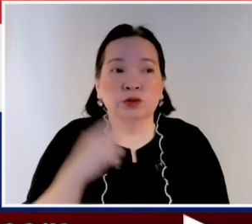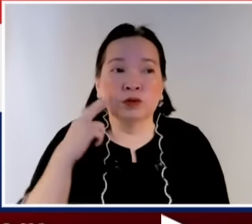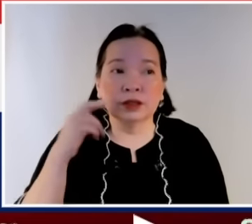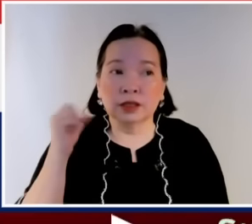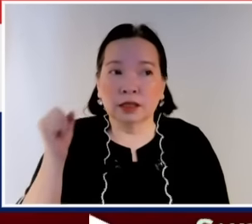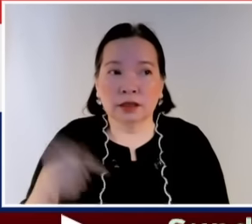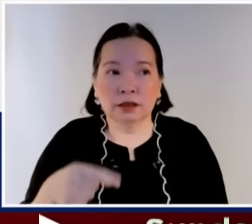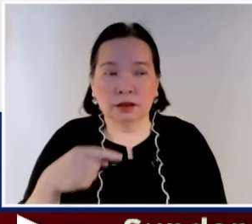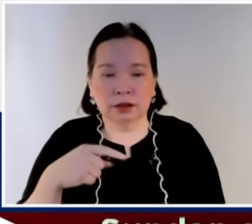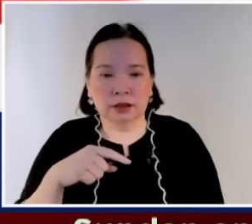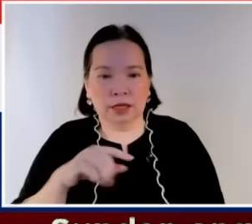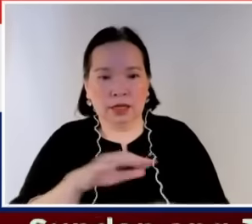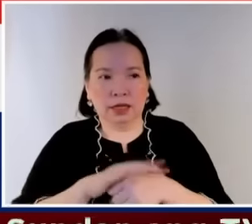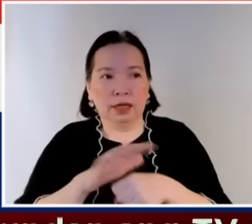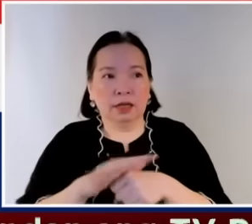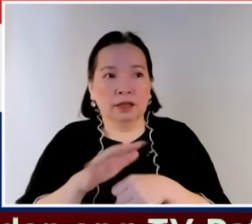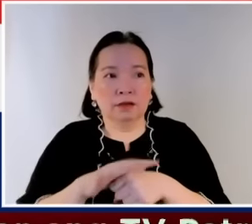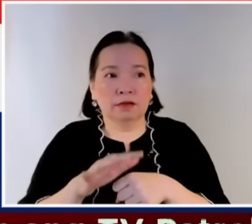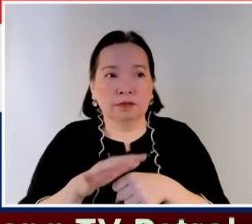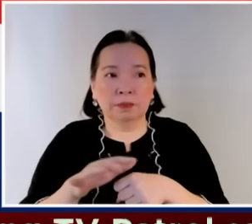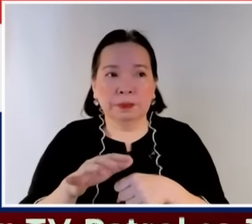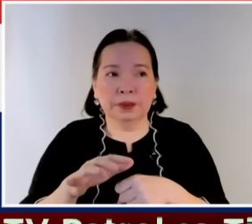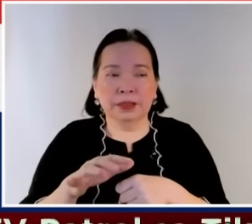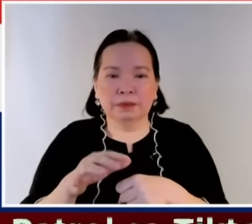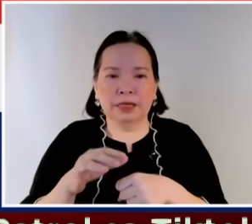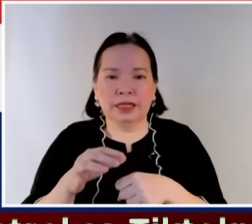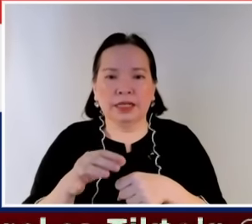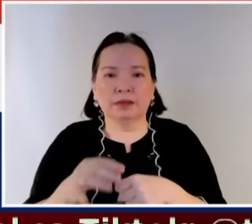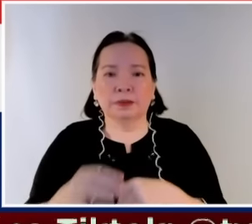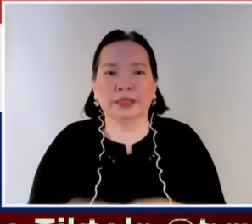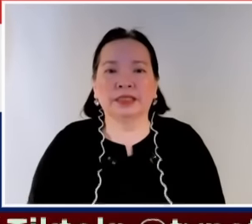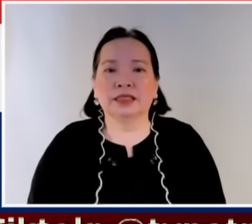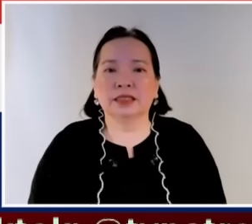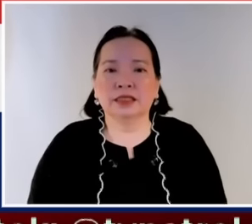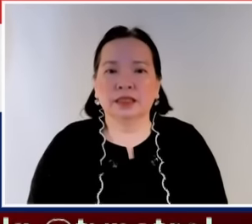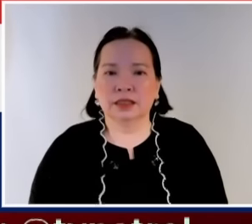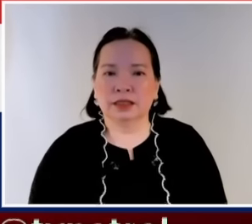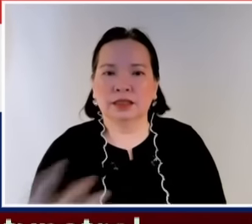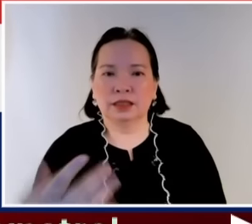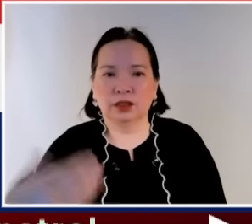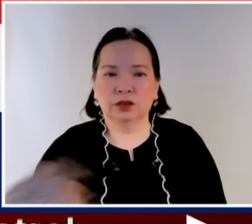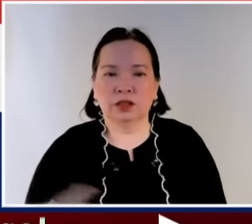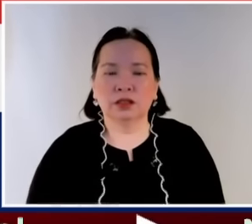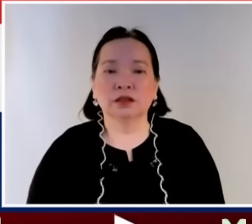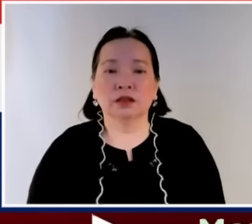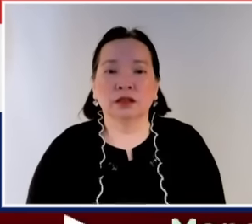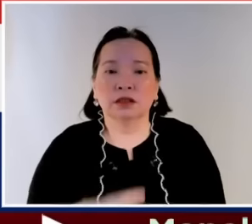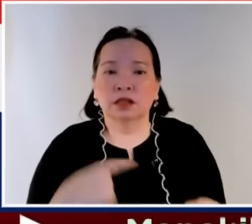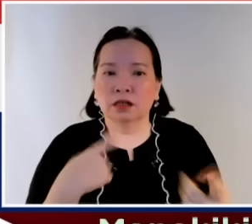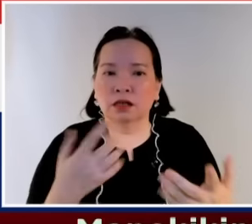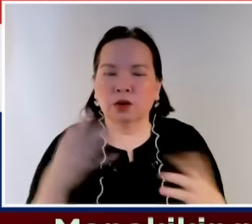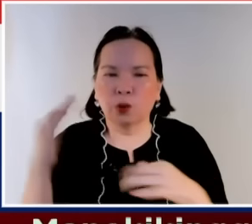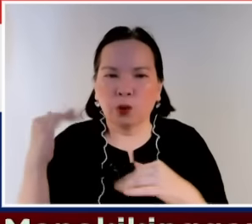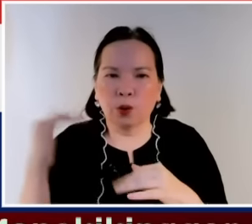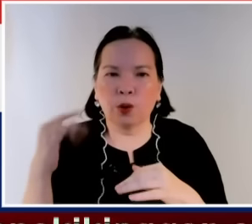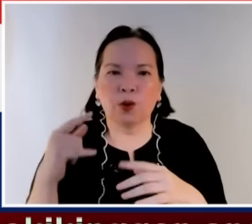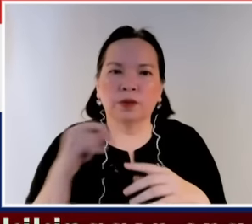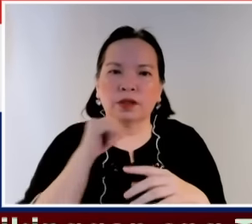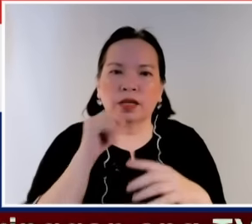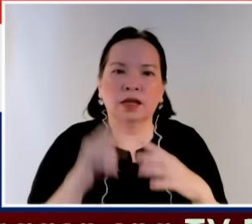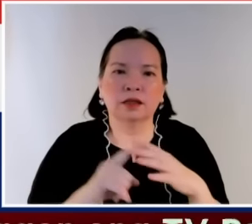ang freeze order. Nagpasalamat din si Ontiveros sa AMLC at umaasa siyang hindi makakatakas ang KOJC